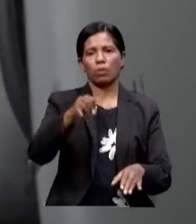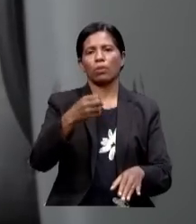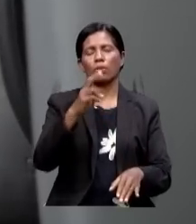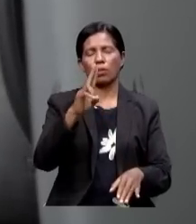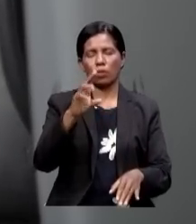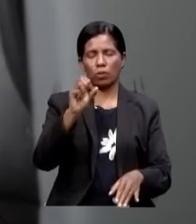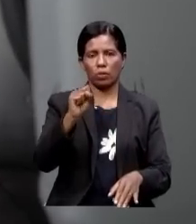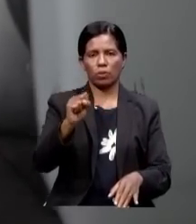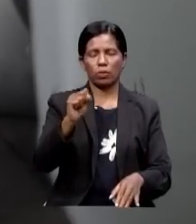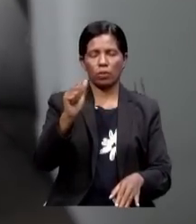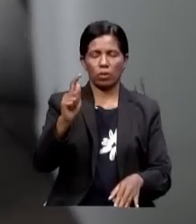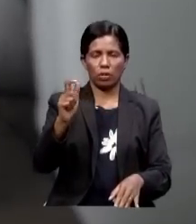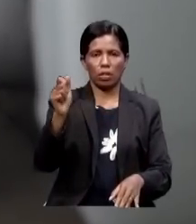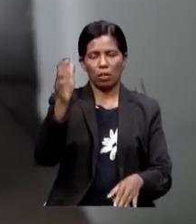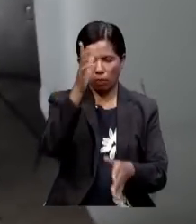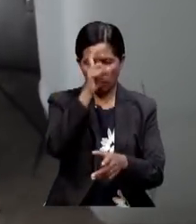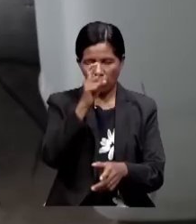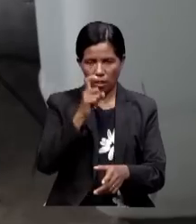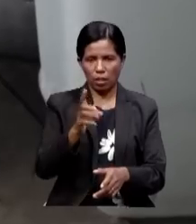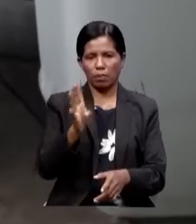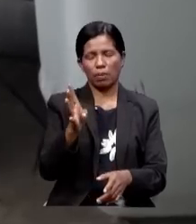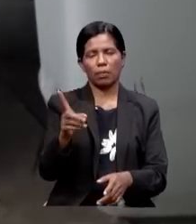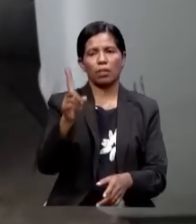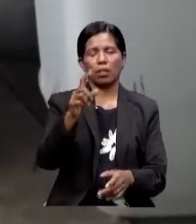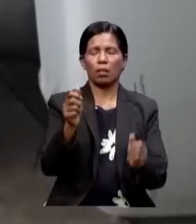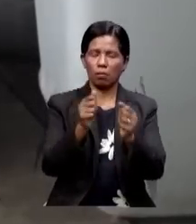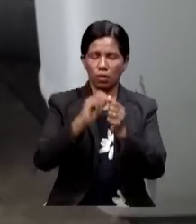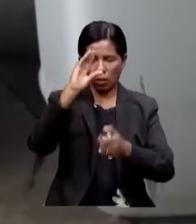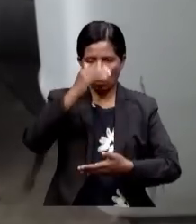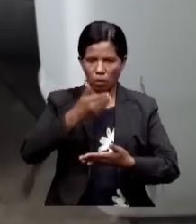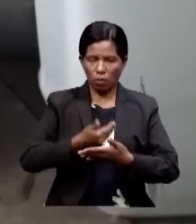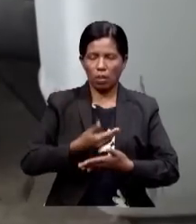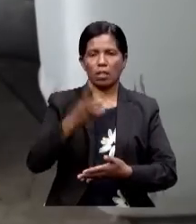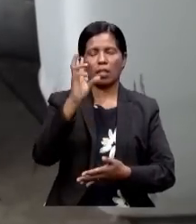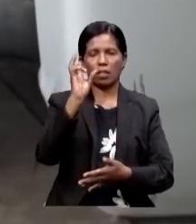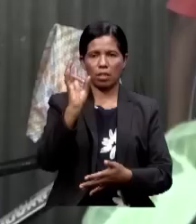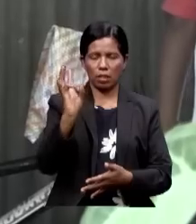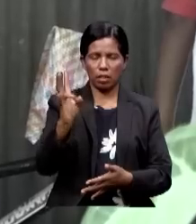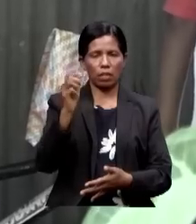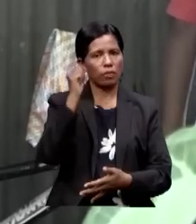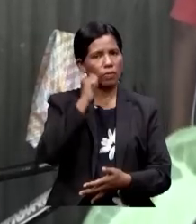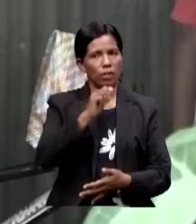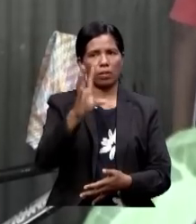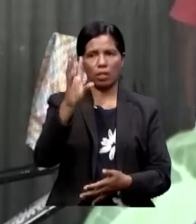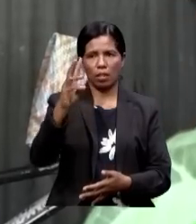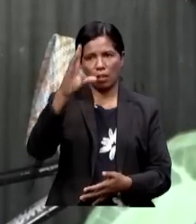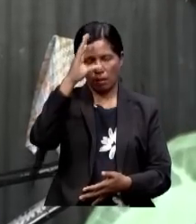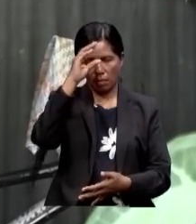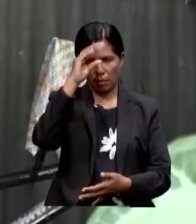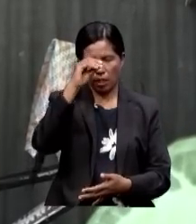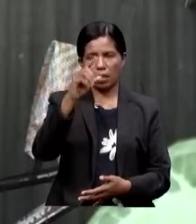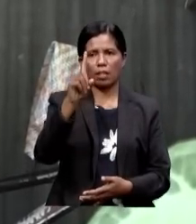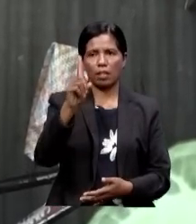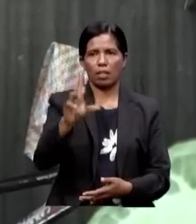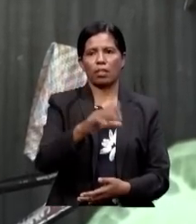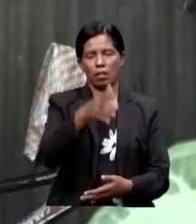hui dadi hat nolor resinyida, hamutu kone uang nain hitu, feto nain nen, mane nain ida,